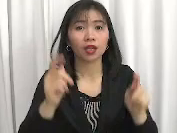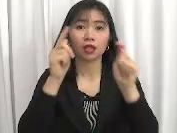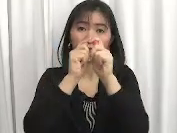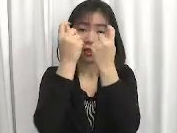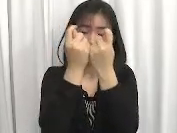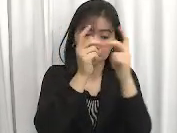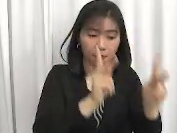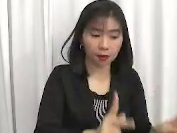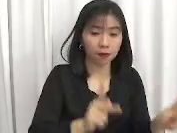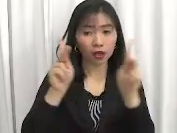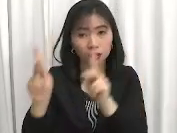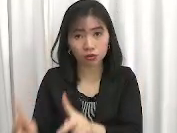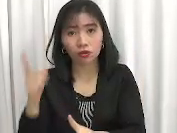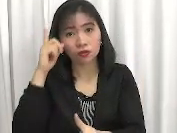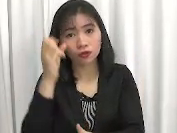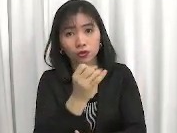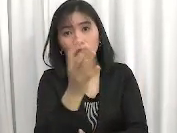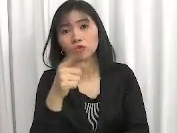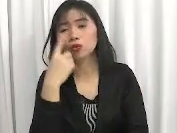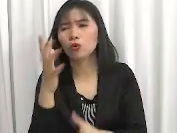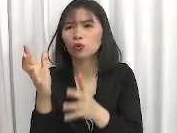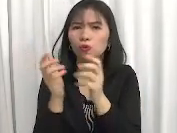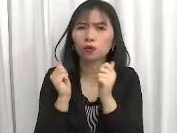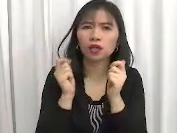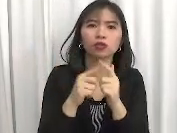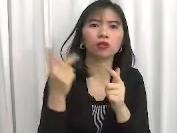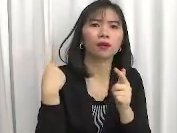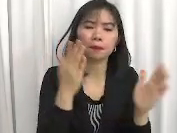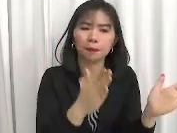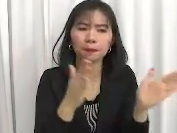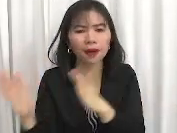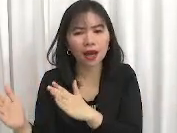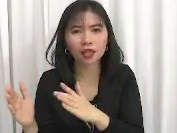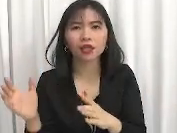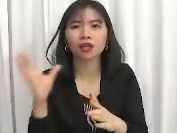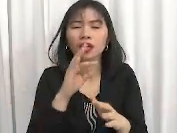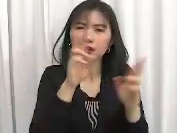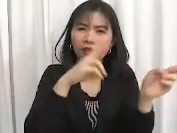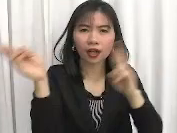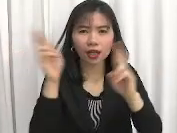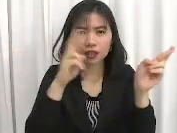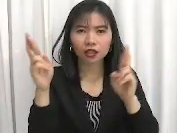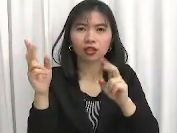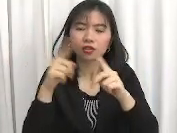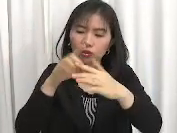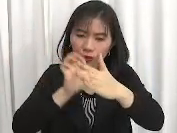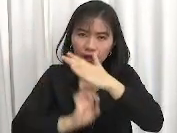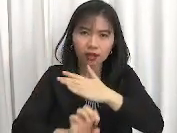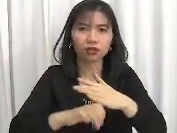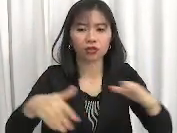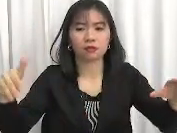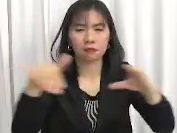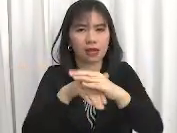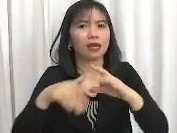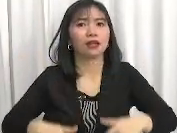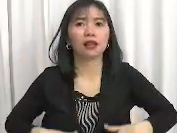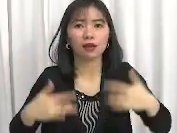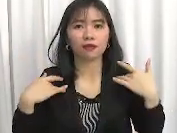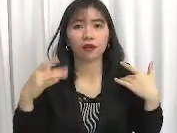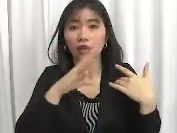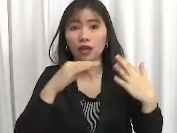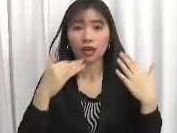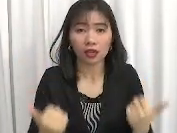May preparation pa. Oh. Ay, ihahanda ka sa papasok sa pag-aasawa. Tapos, pag ikaw na